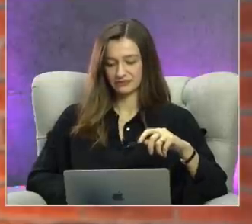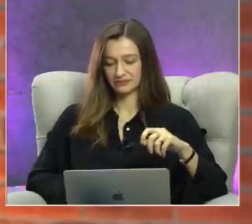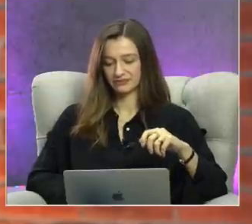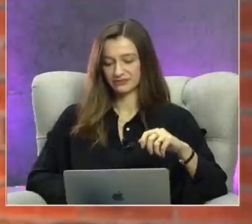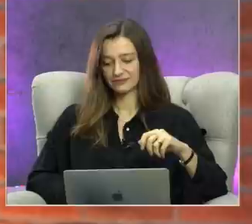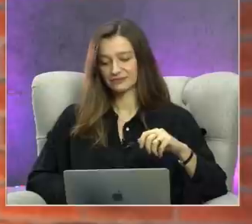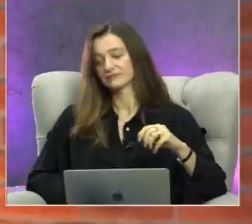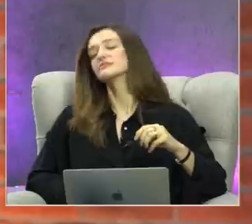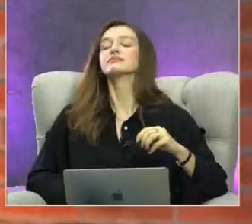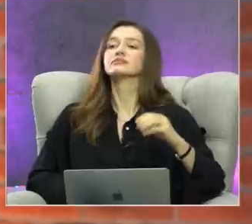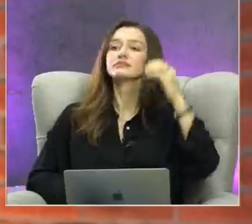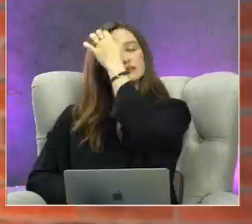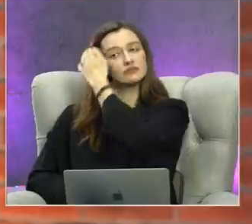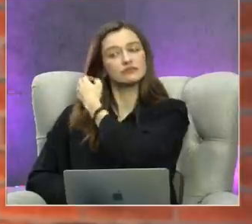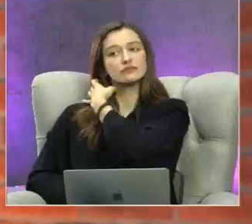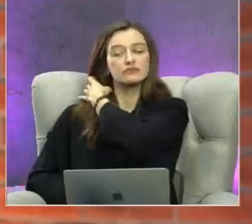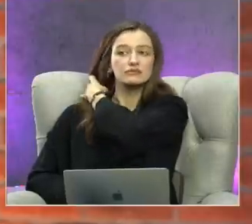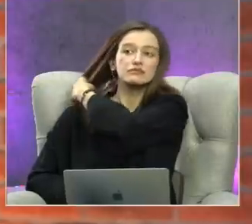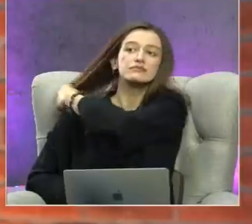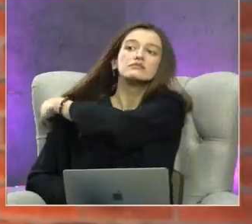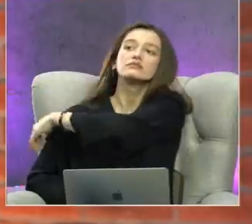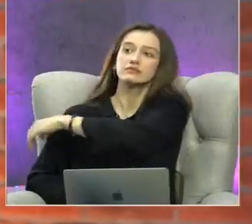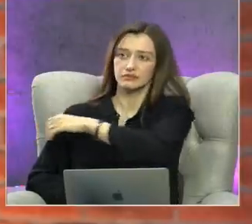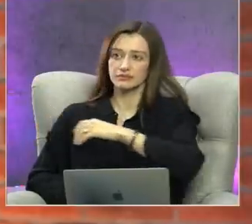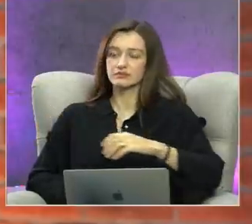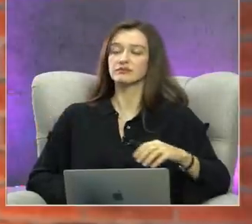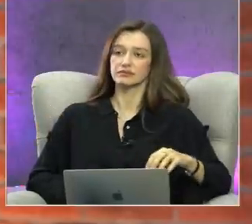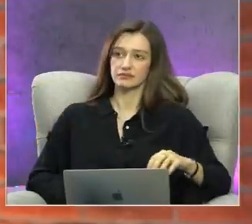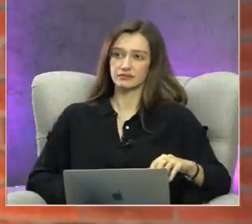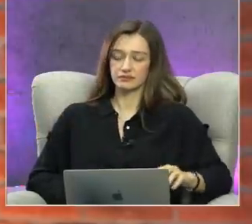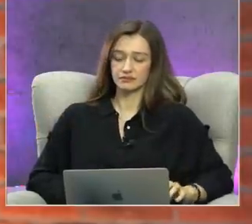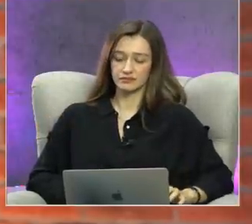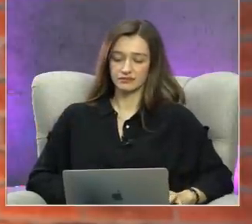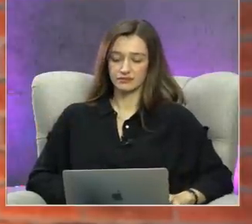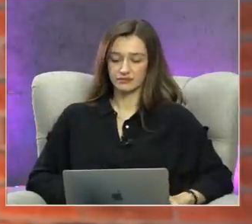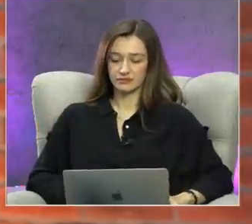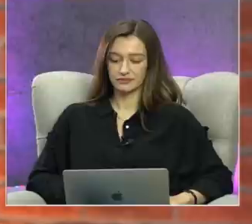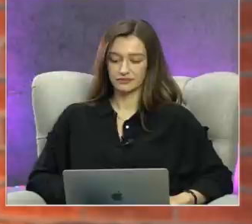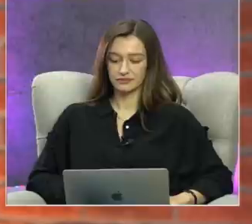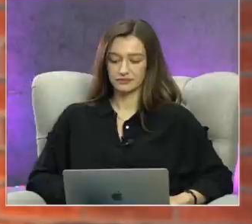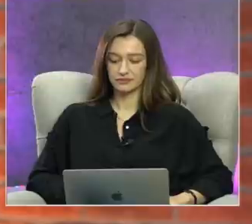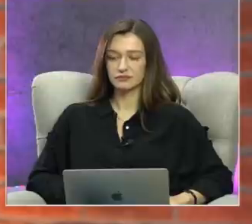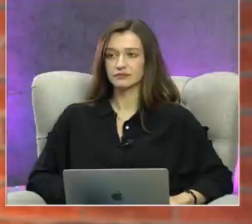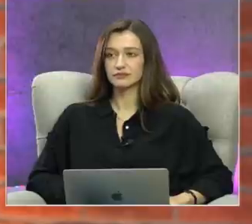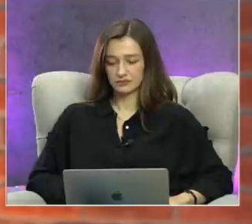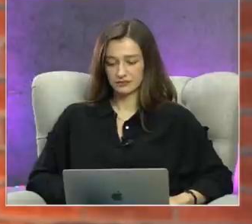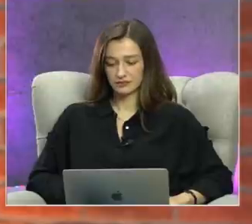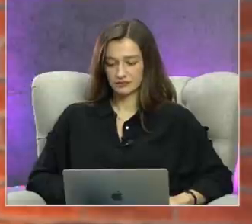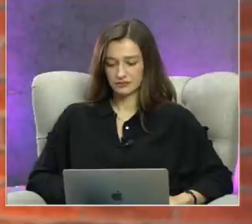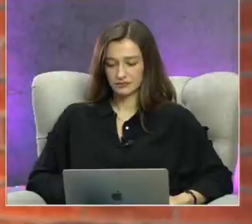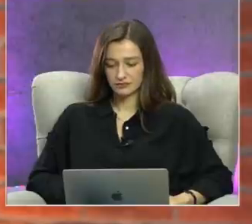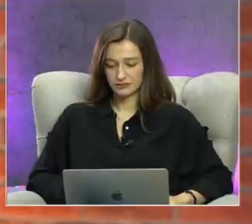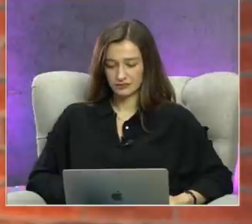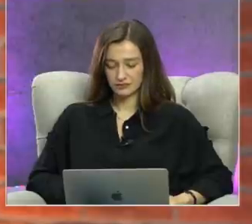kozmosun bir bilmem amacı var mı, şeysi var mı? Bu tip sorular bizim gibi insanlara çok soruyor. Bizim gibi olanlar kimler? Her bilim insanına sorulmuyor bu arada.